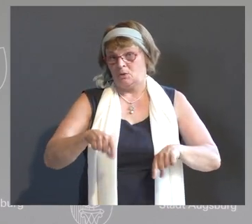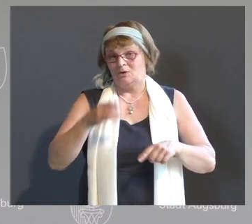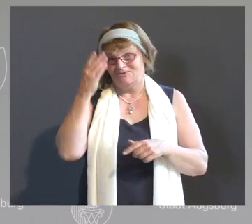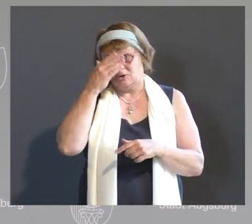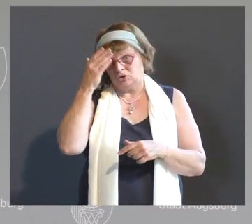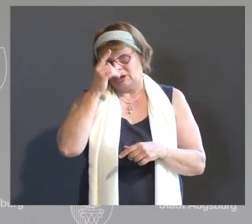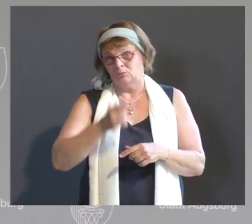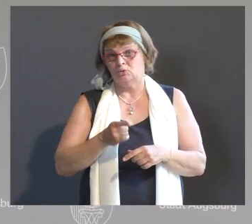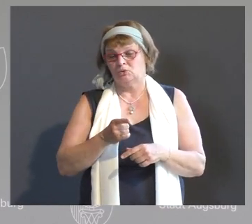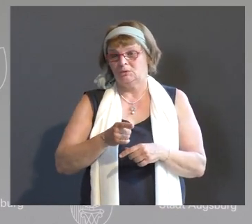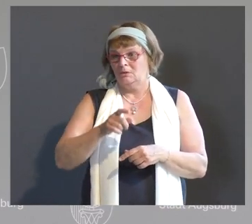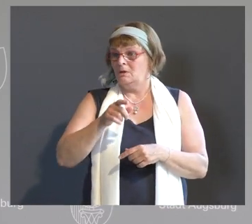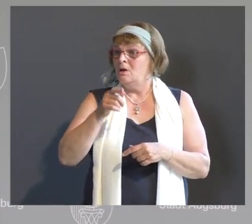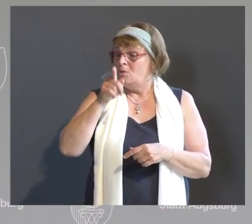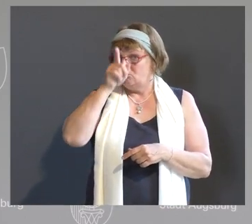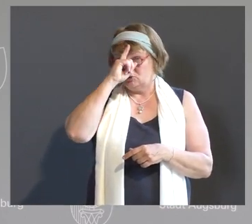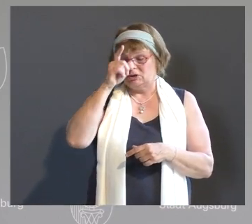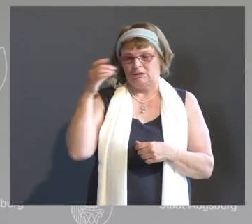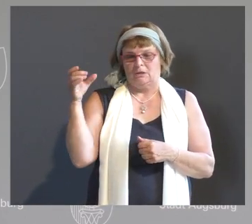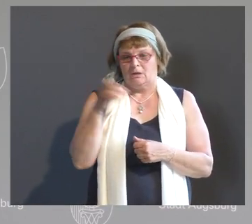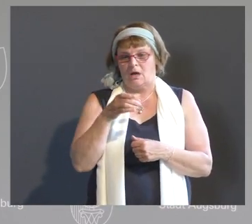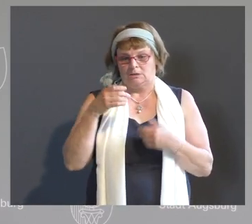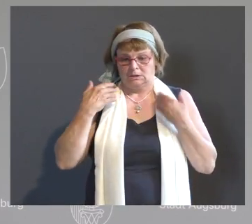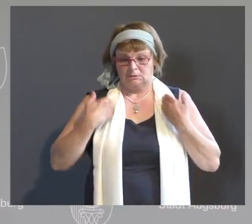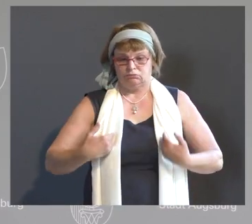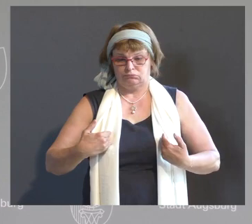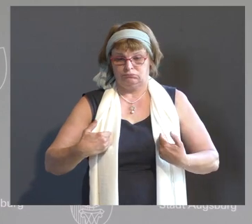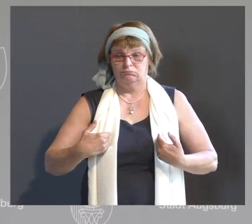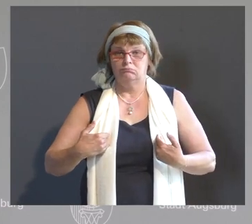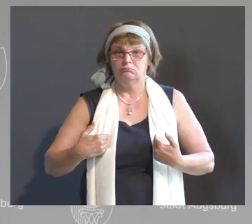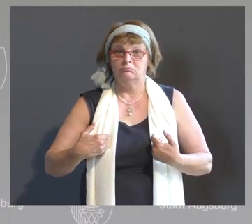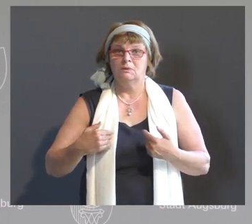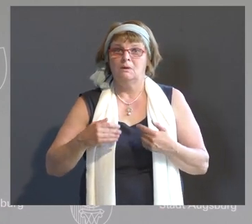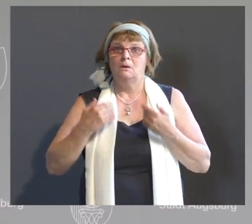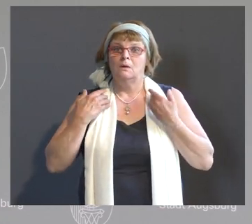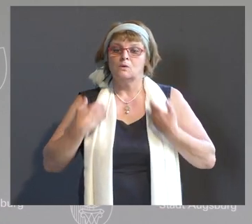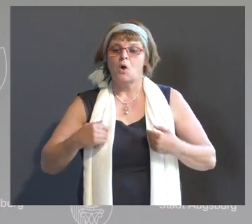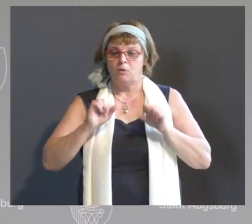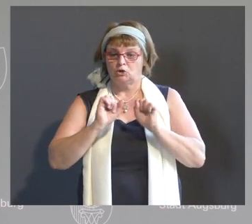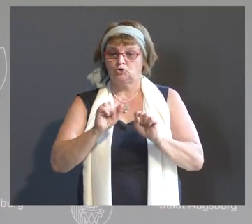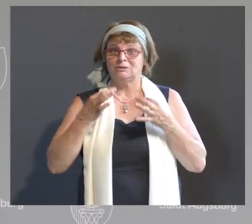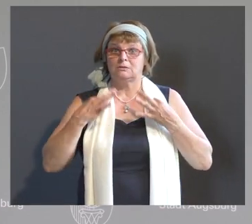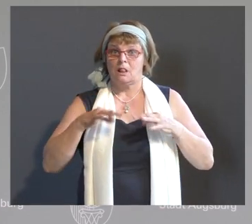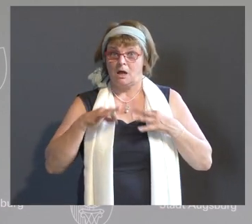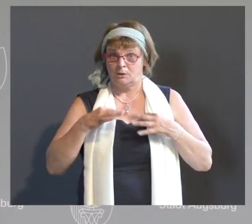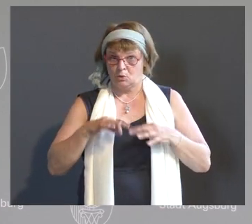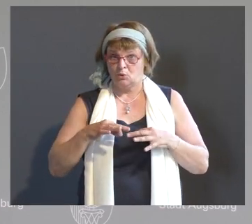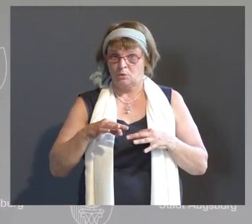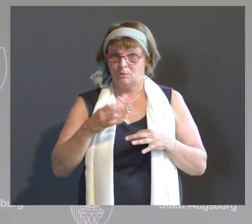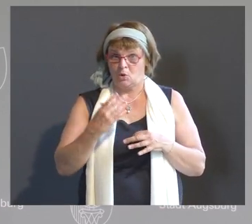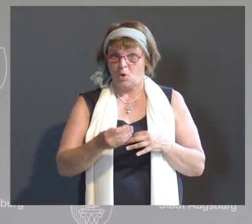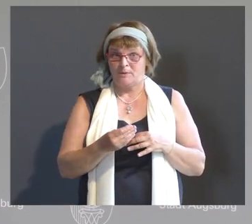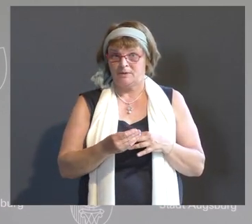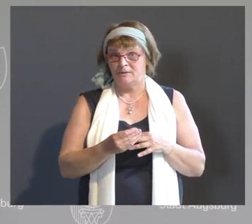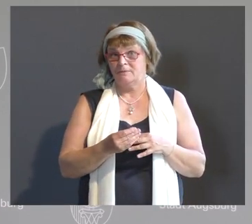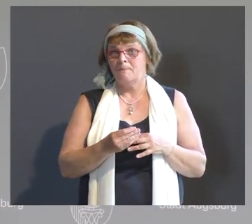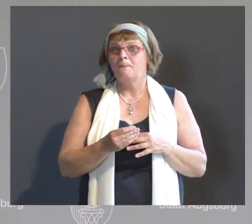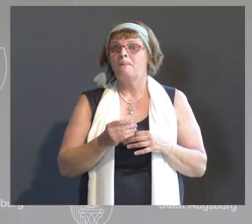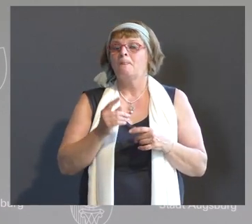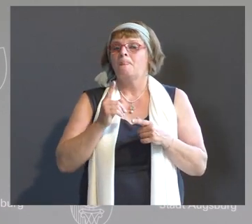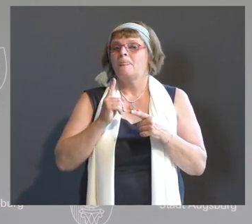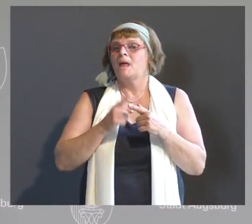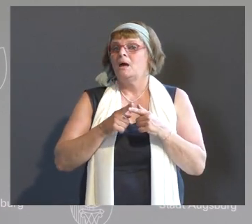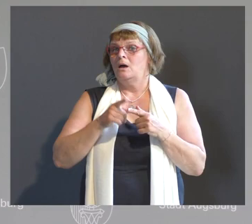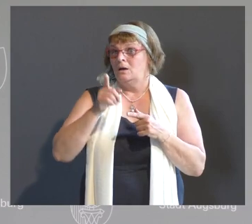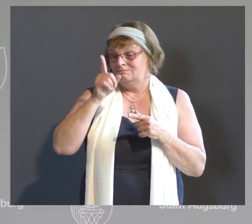wenn die Polizei in eine gewisse Einsatzsituation geht, dann werden auch so Körperschutzausstattungen mit angelegt, um zu dokumentieren, dass man